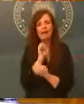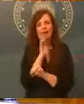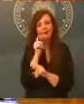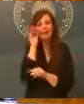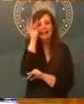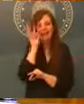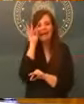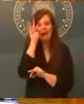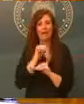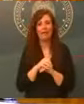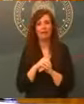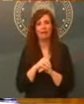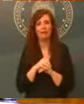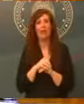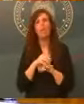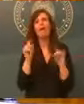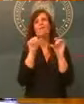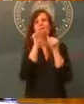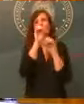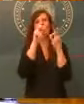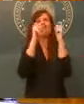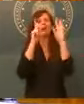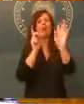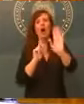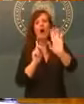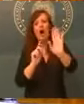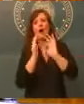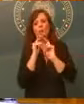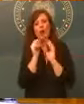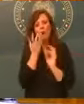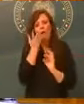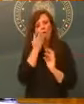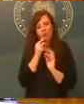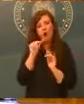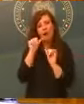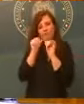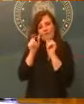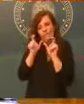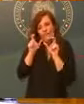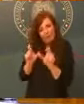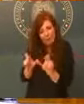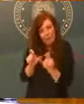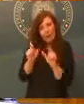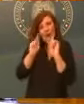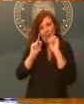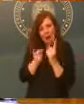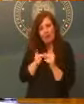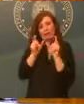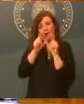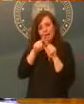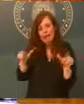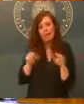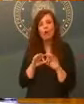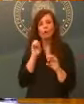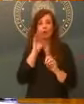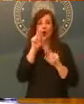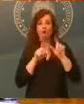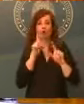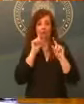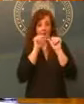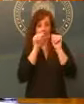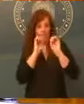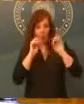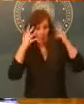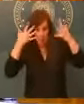formazione generica più insegnanti formati specializzati preparati abbiamo più